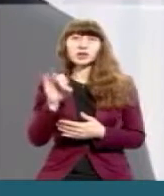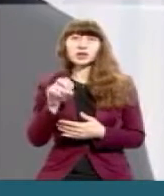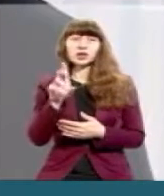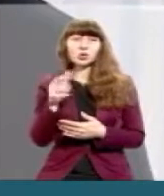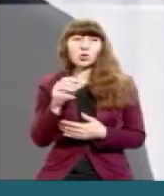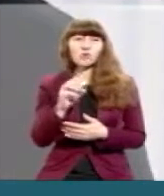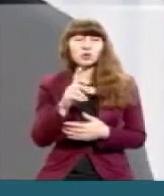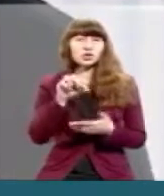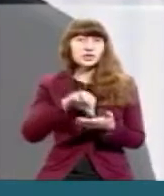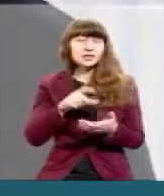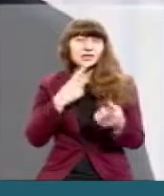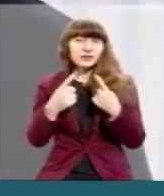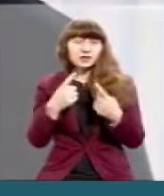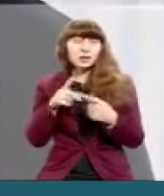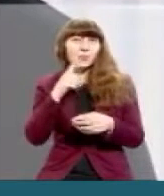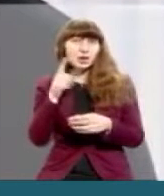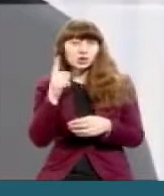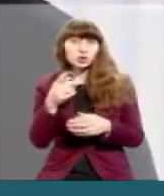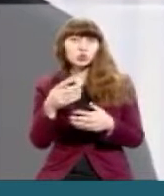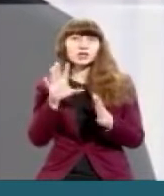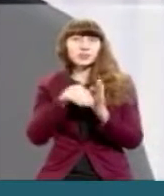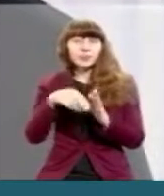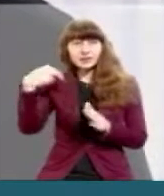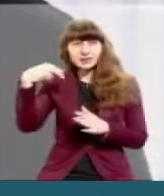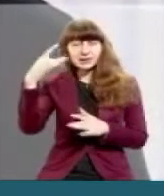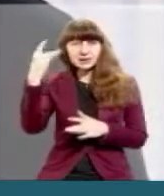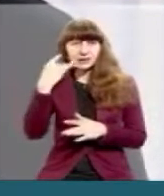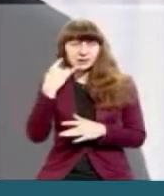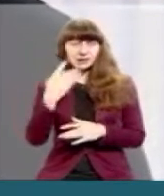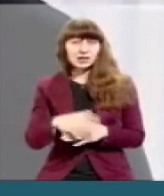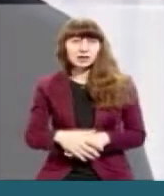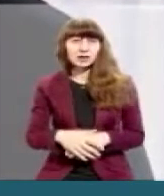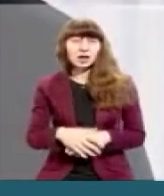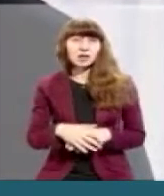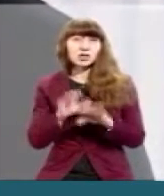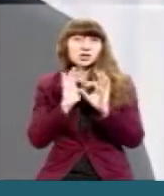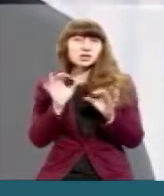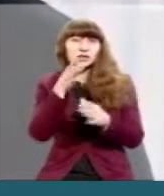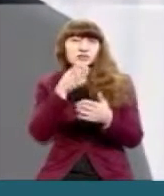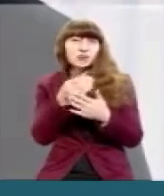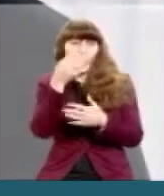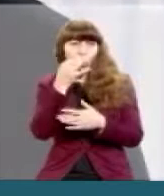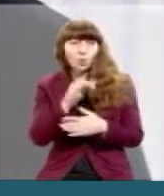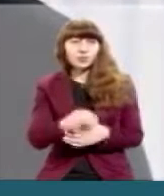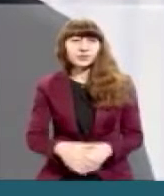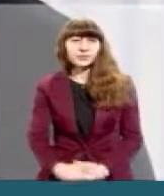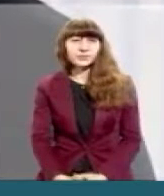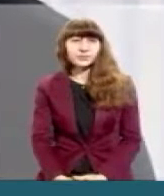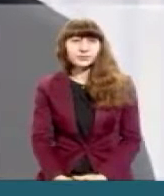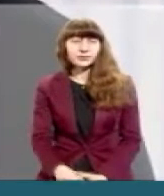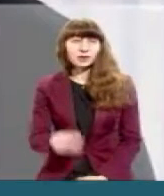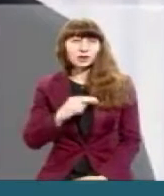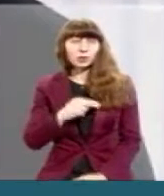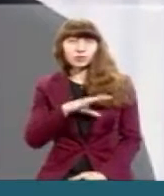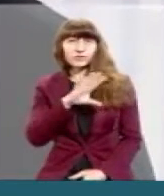членом Совета молодежи при президенте Республики Казахстан. То есть все эти спикеры, которые поделятся с конкретным опытом, практически будут ребятами работать